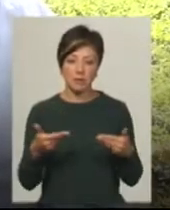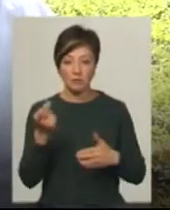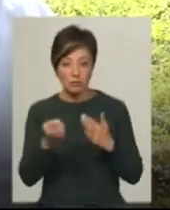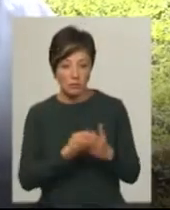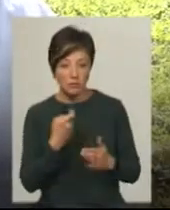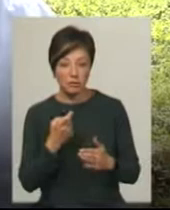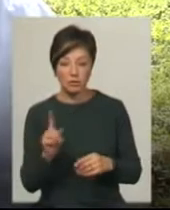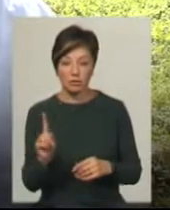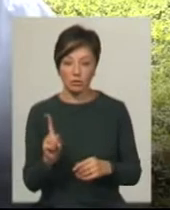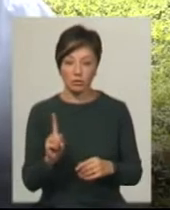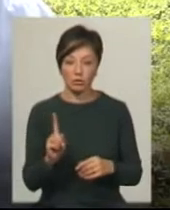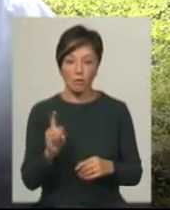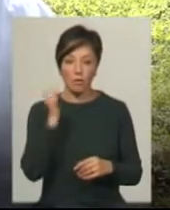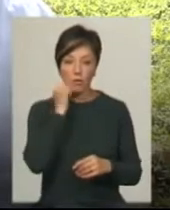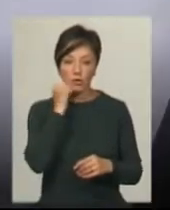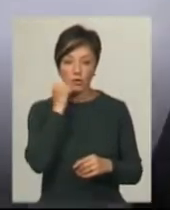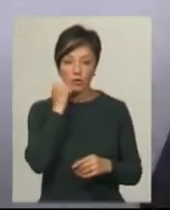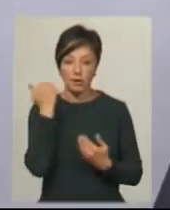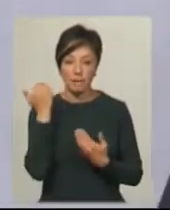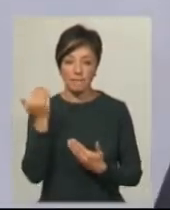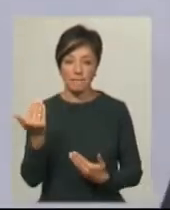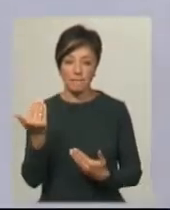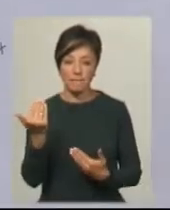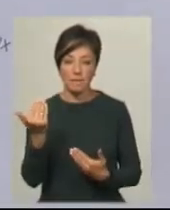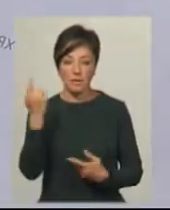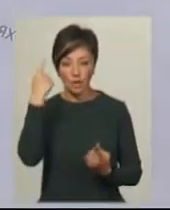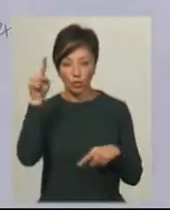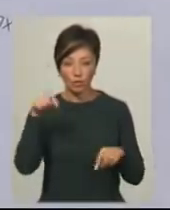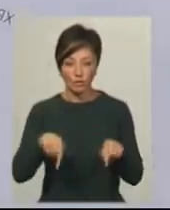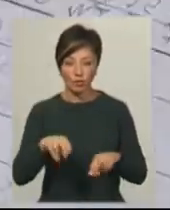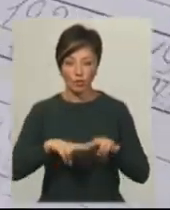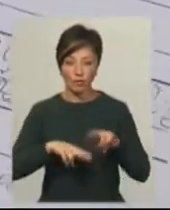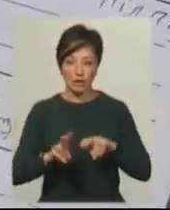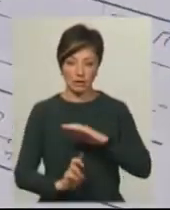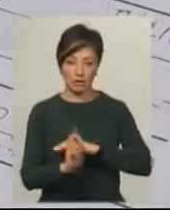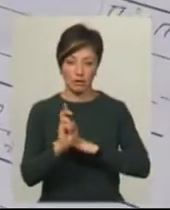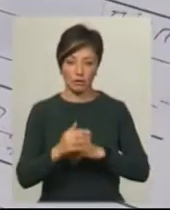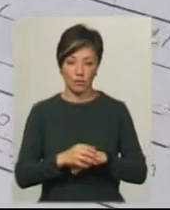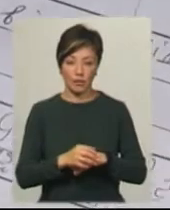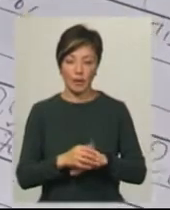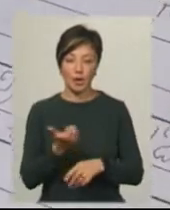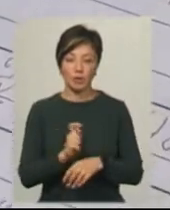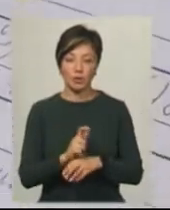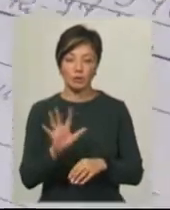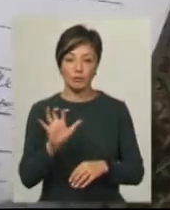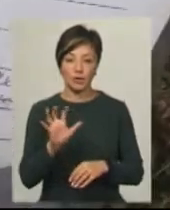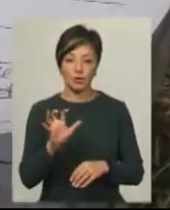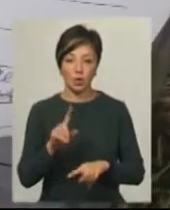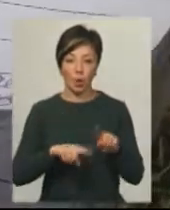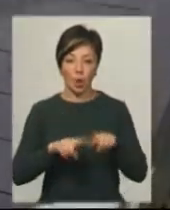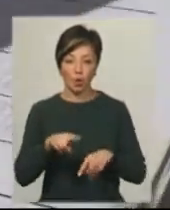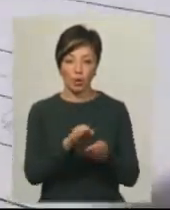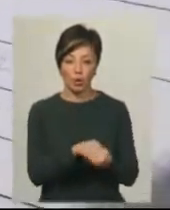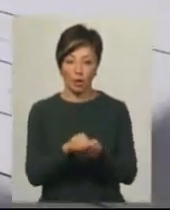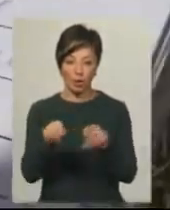що московський патріархат задумав тут будувати церкву. Більше 500 родичів